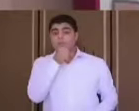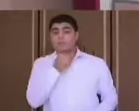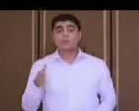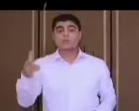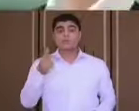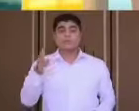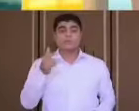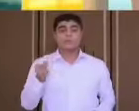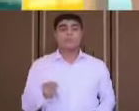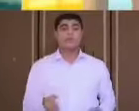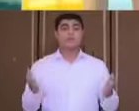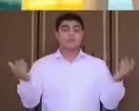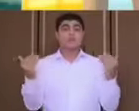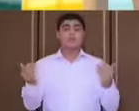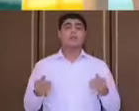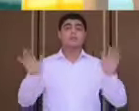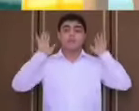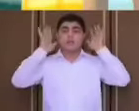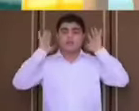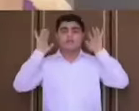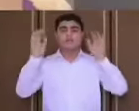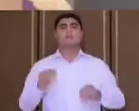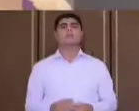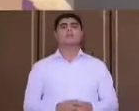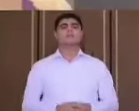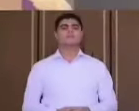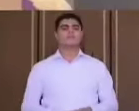جدو سمسمة يلا عشان الاذان اذن.